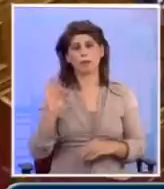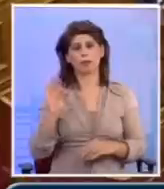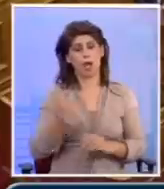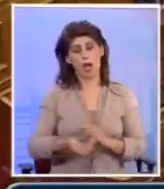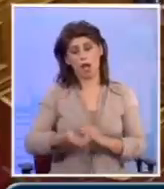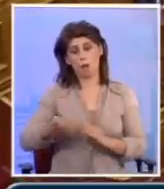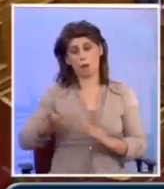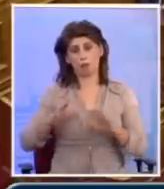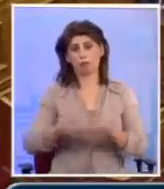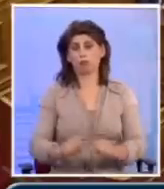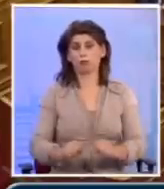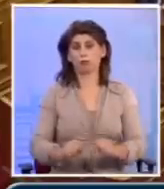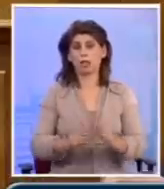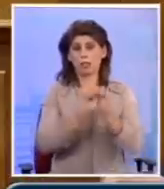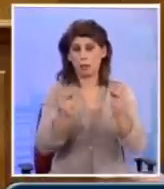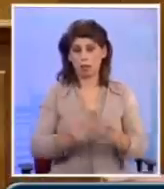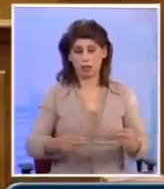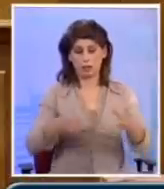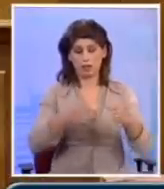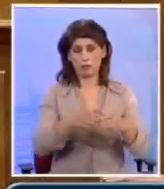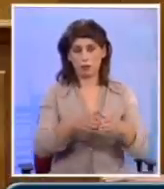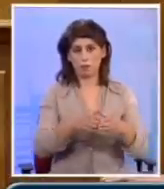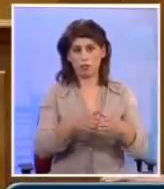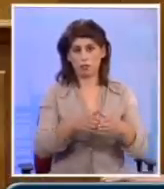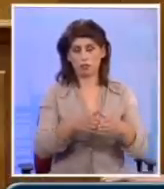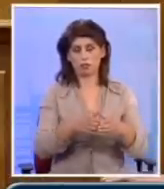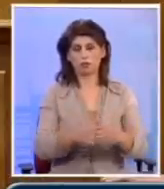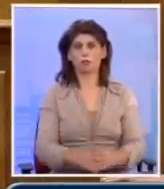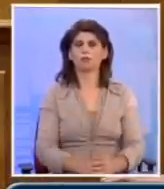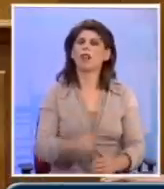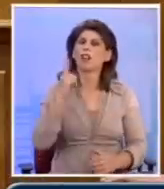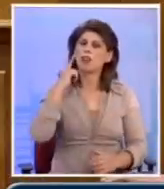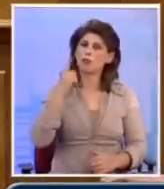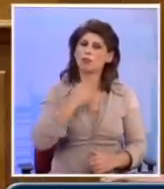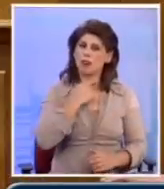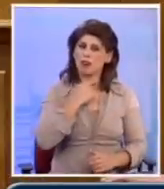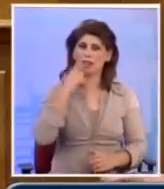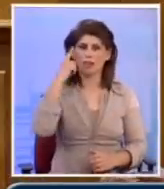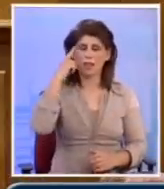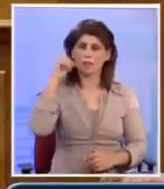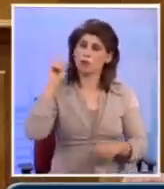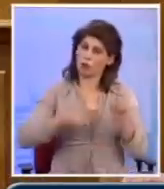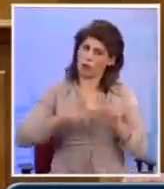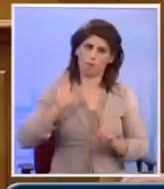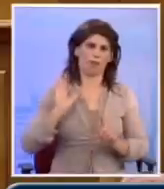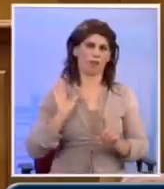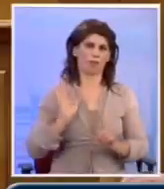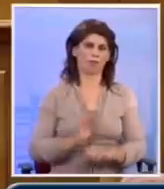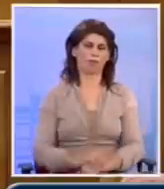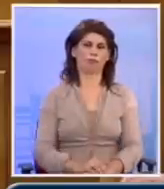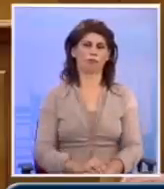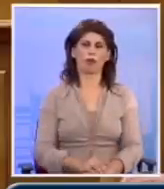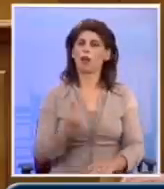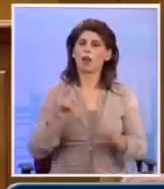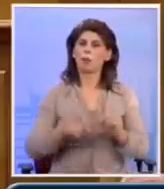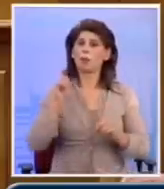προκαταλάβω τα πορίσματα της Επιτροπής, νομίζω ότι είναι ανάγκη να θυμίσω κάποιες από αυτές. Κάποια από